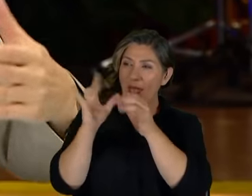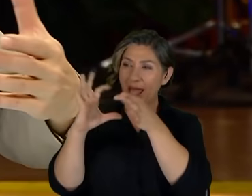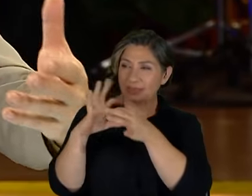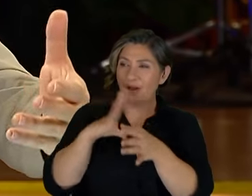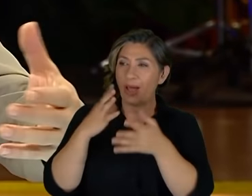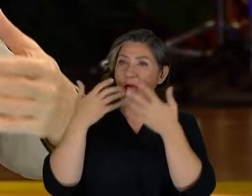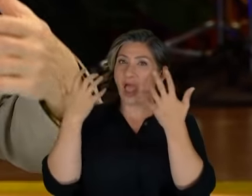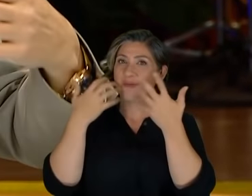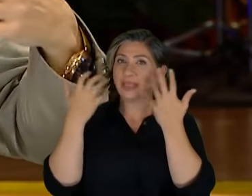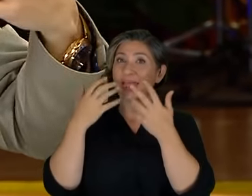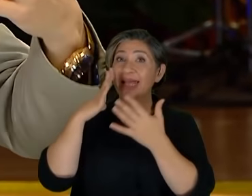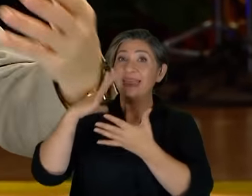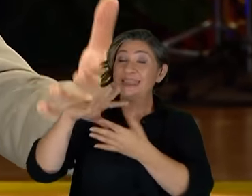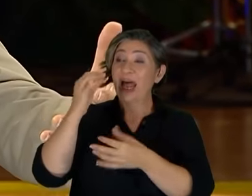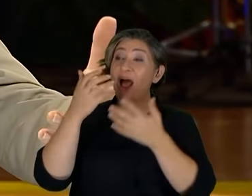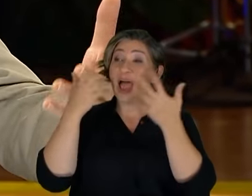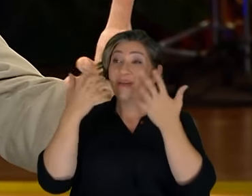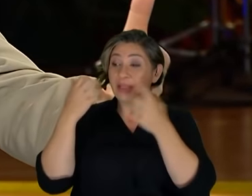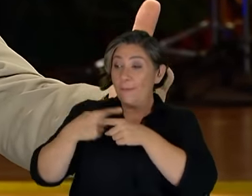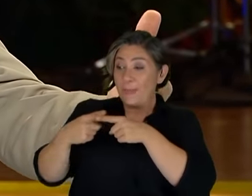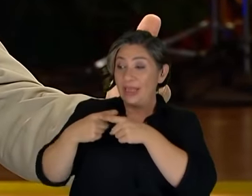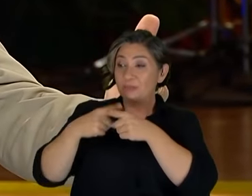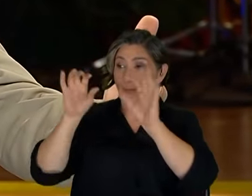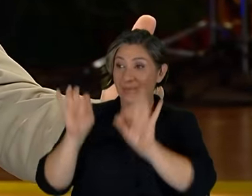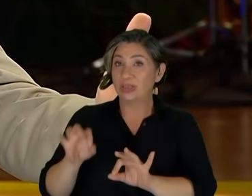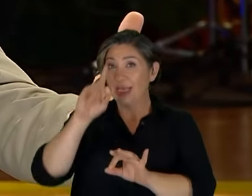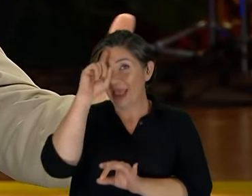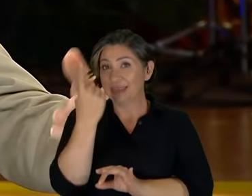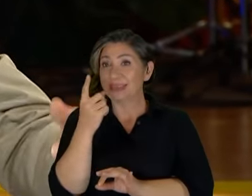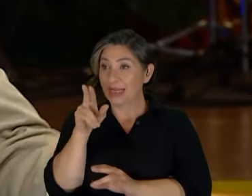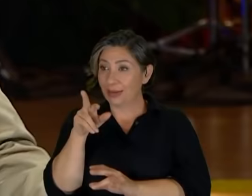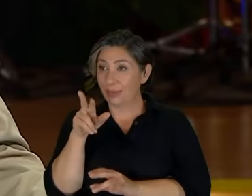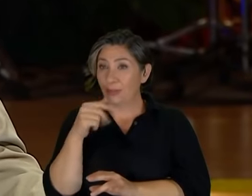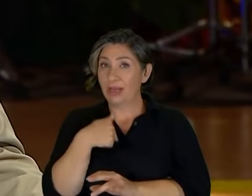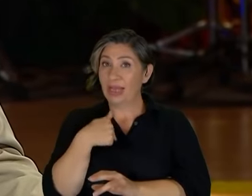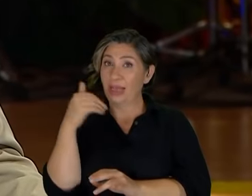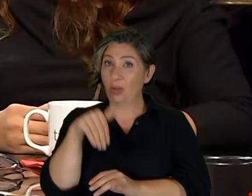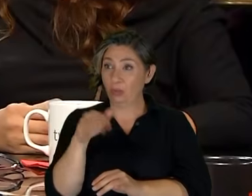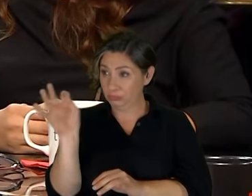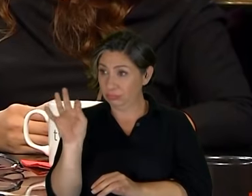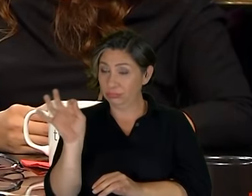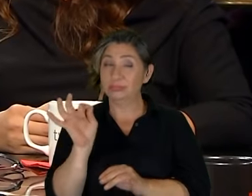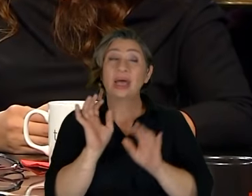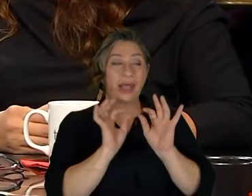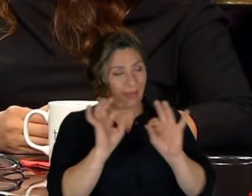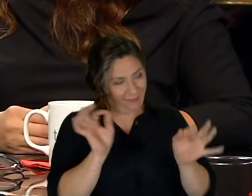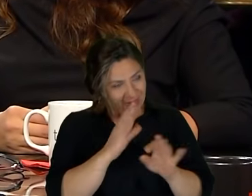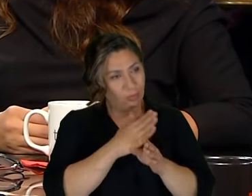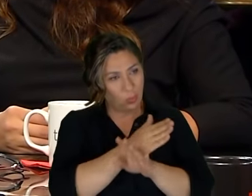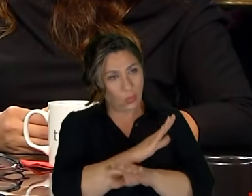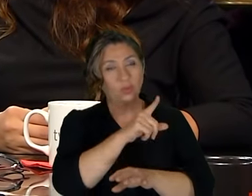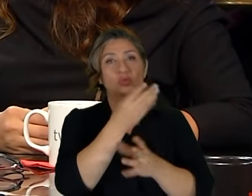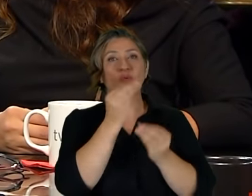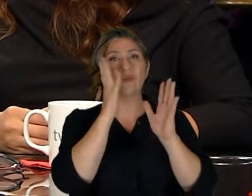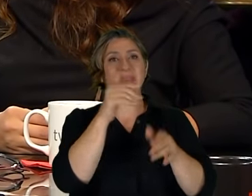acaba? Hayvanlarla ilişki insanlar hayvanlarla paylaşmaya başladılar yalnızlıklarını gibi doğru geliyor bana. Doğru söylüyorsunuz. Tabii öyle evet. Mi? Tabii. Son zamanlarda o